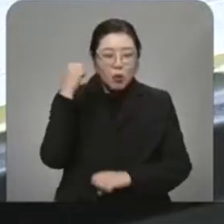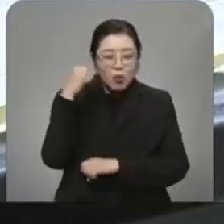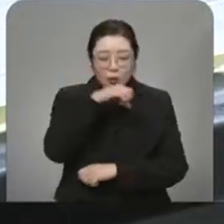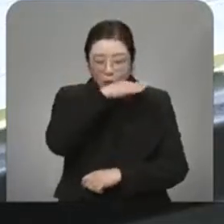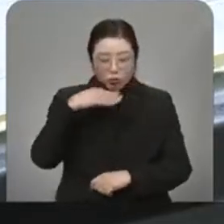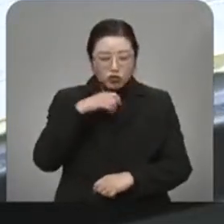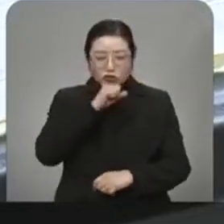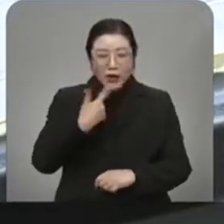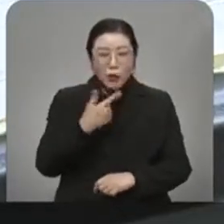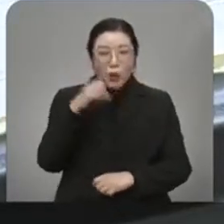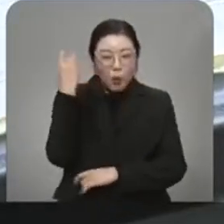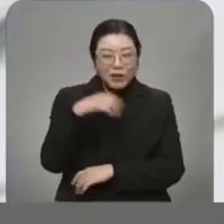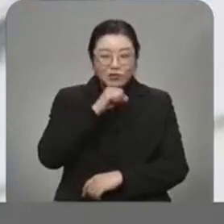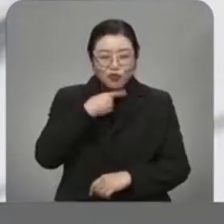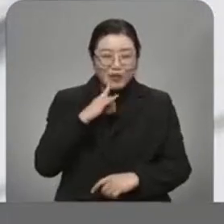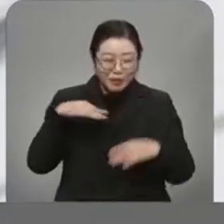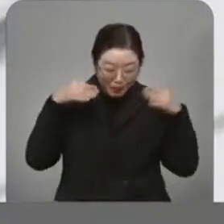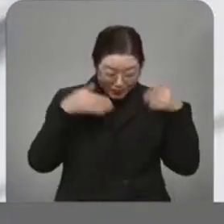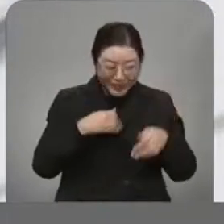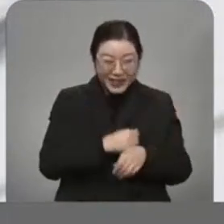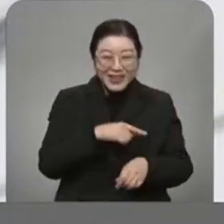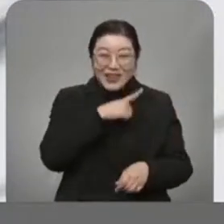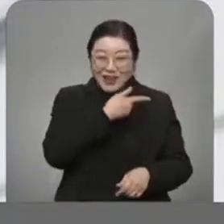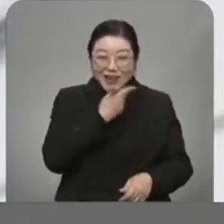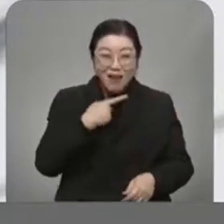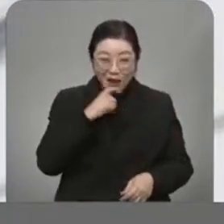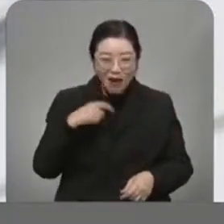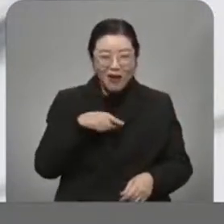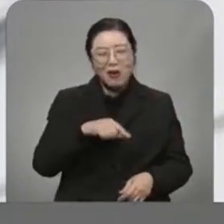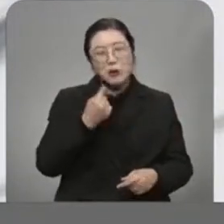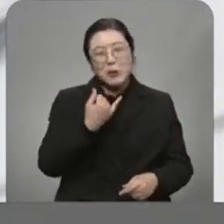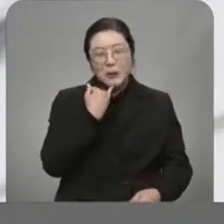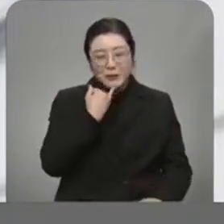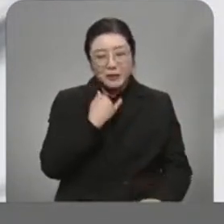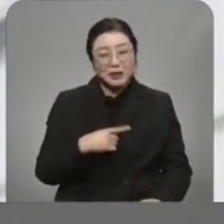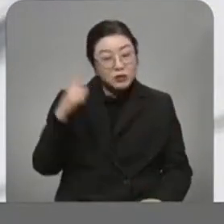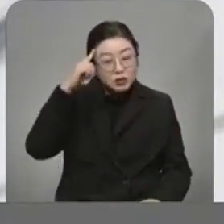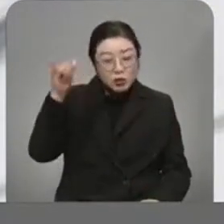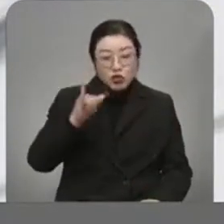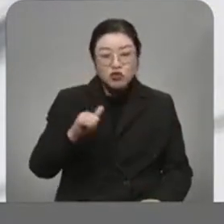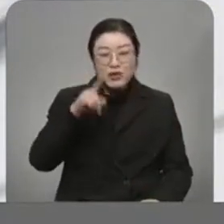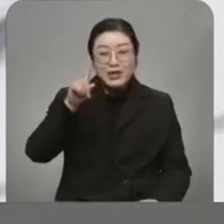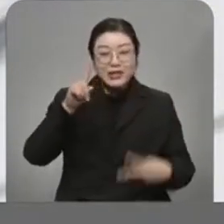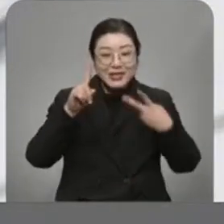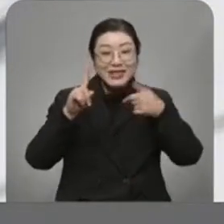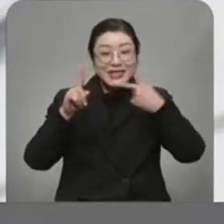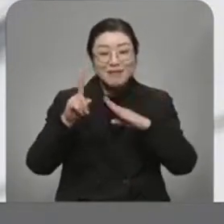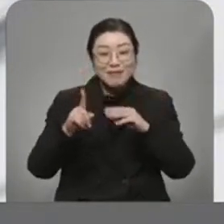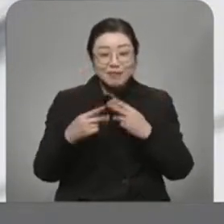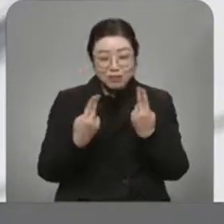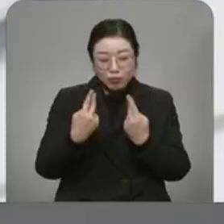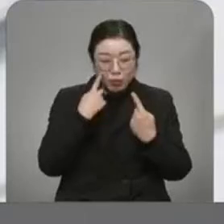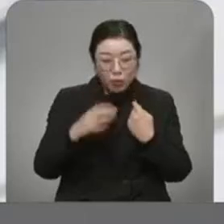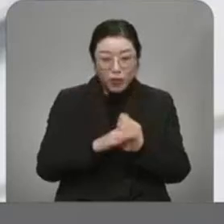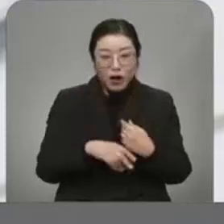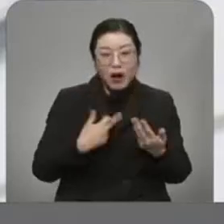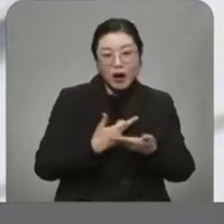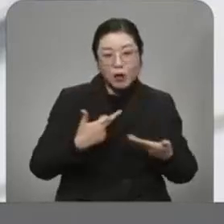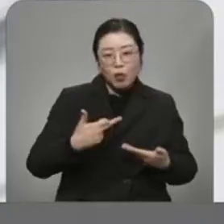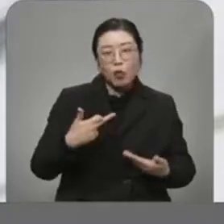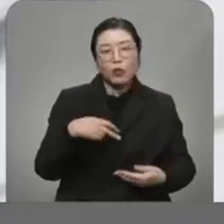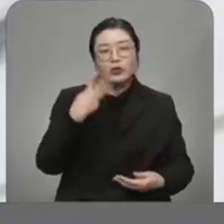최하위권을 면했습니다 전국 17개 시도별 영어 1등급 비율을 비교했을 때 강원의 1등급